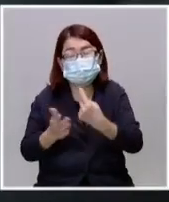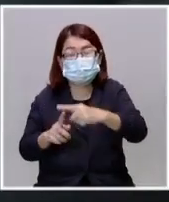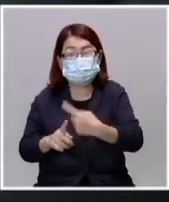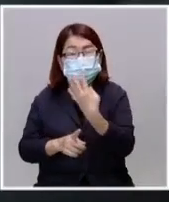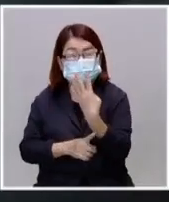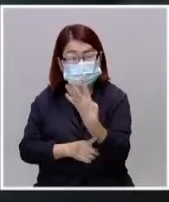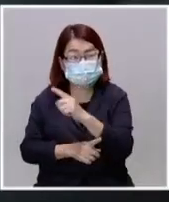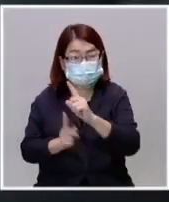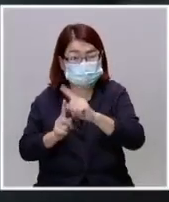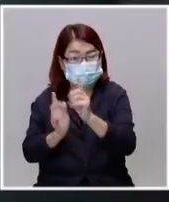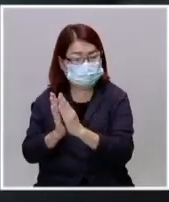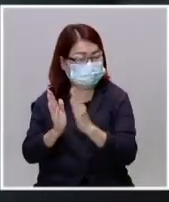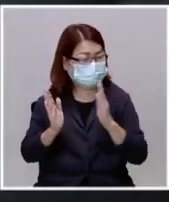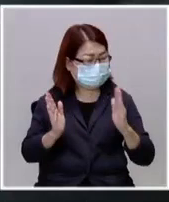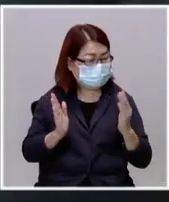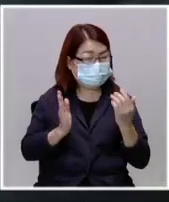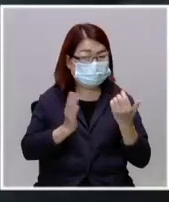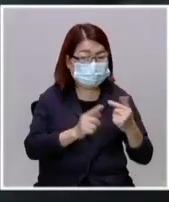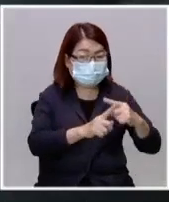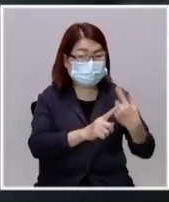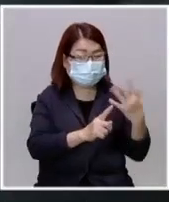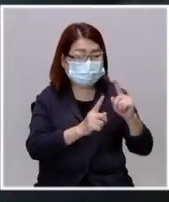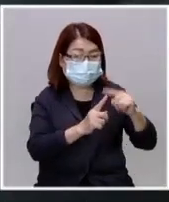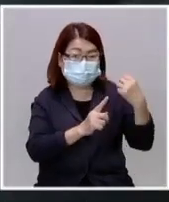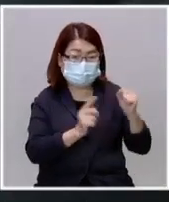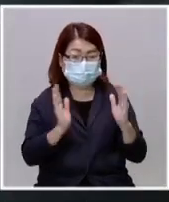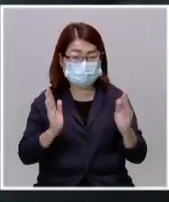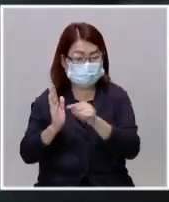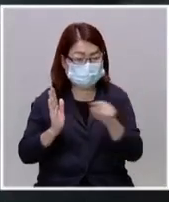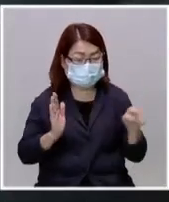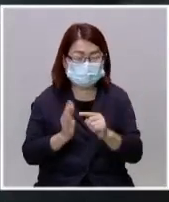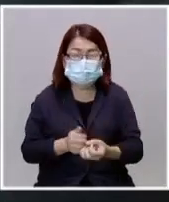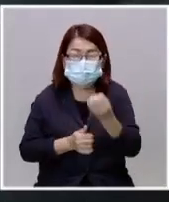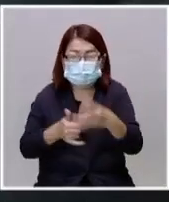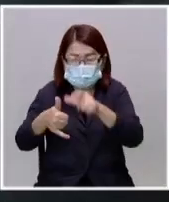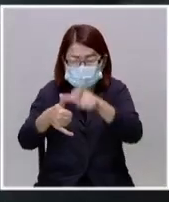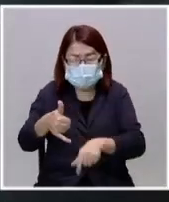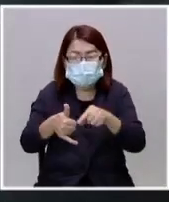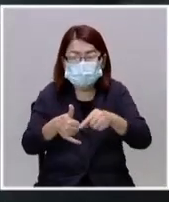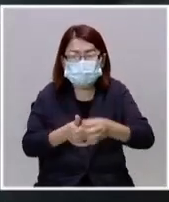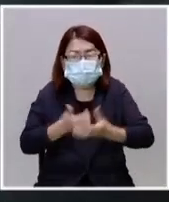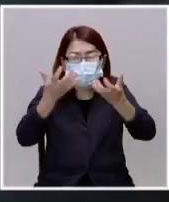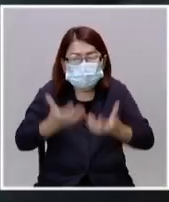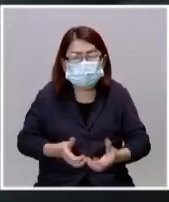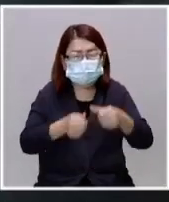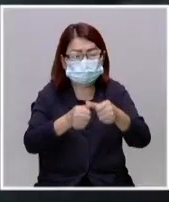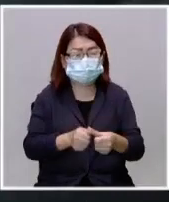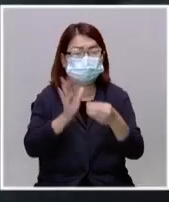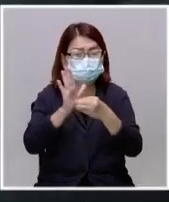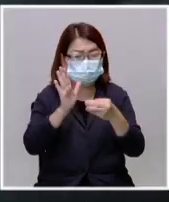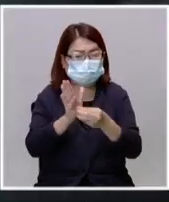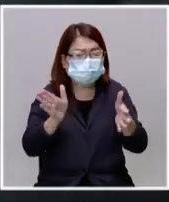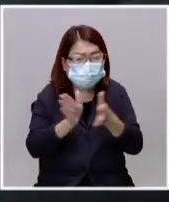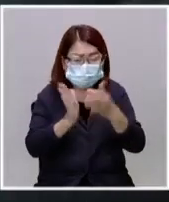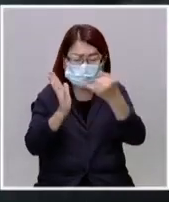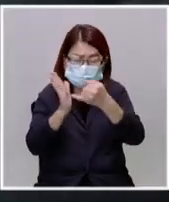ายนจนถึง10พฤษภาคมค่ะซึ่งก็เป็นไปได้ว่าส่วนใหญ่นั้นผู้ป่วยอาการหนักจะอยู่ในพื้นที่กรุงเทพมหานครและปริมณฑลนะ